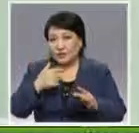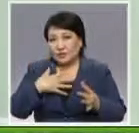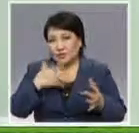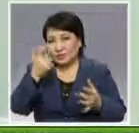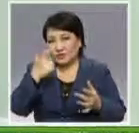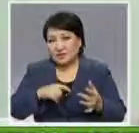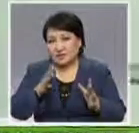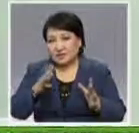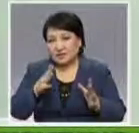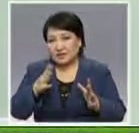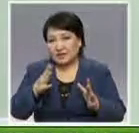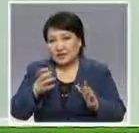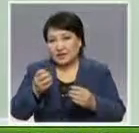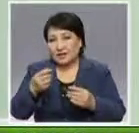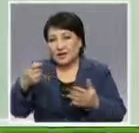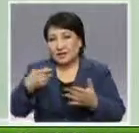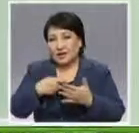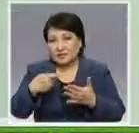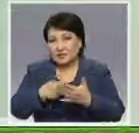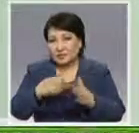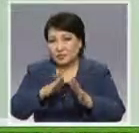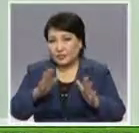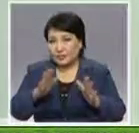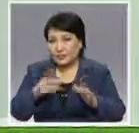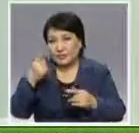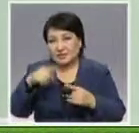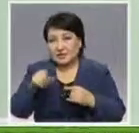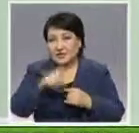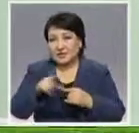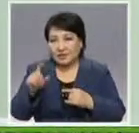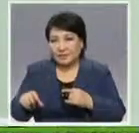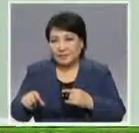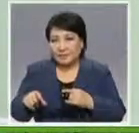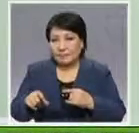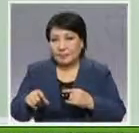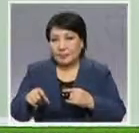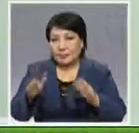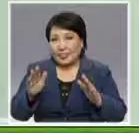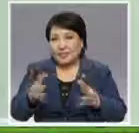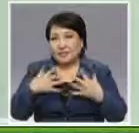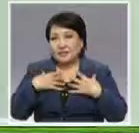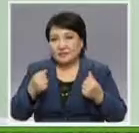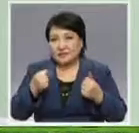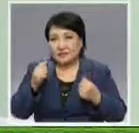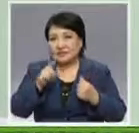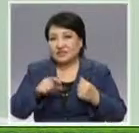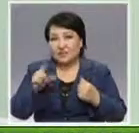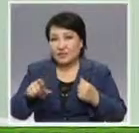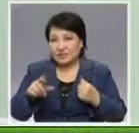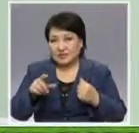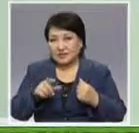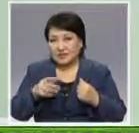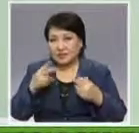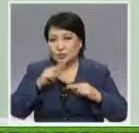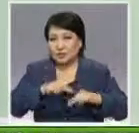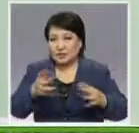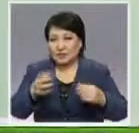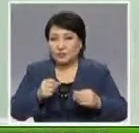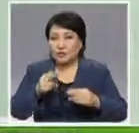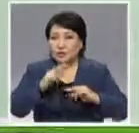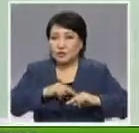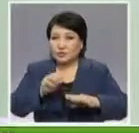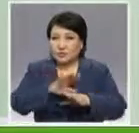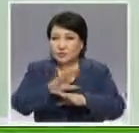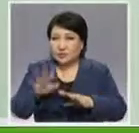тамақпен асырап қоймай, сонымен қатар басқа азаматтарға да мүмкіндігі шектеулі емес азаматтарды жұмысқа алып, оларға жұмыс беруге, олардың